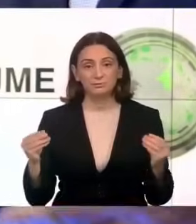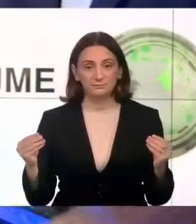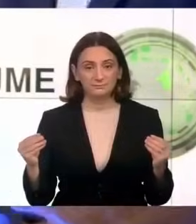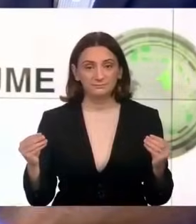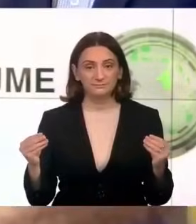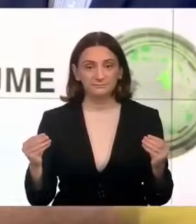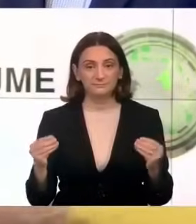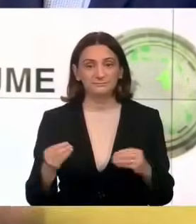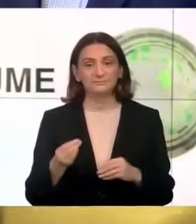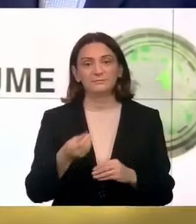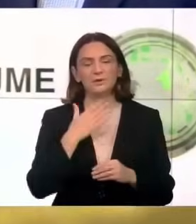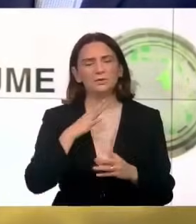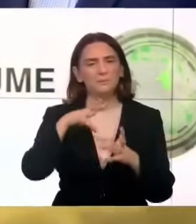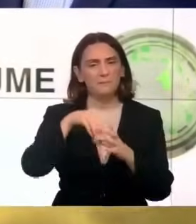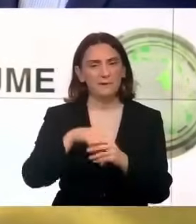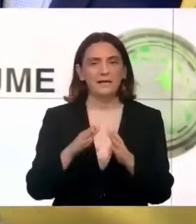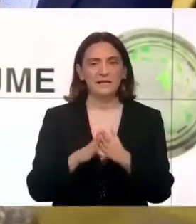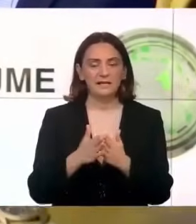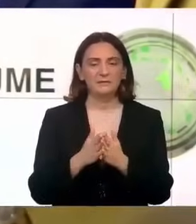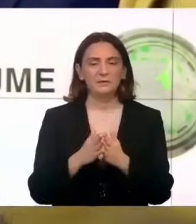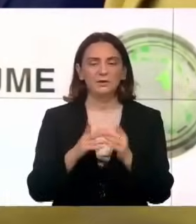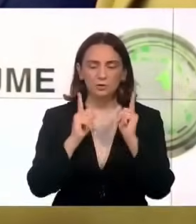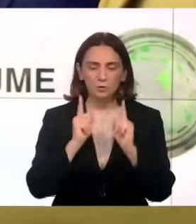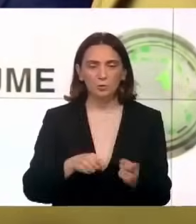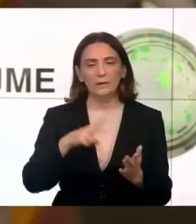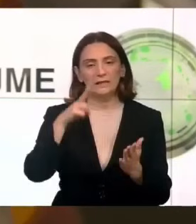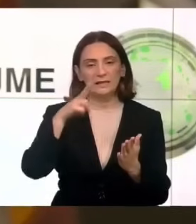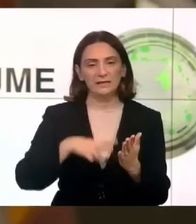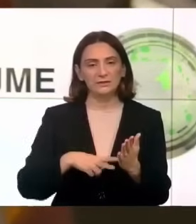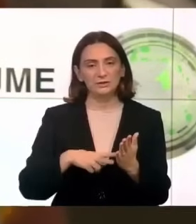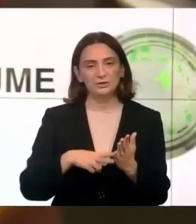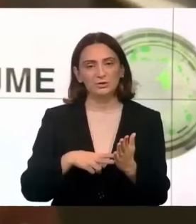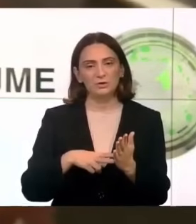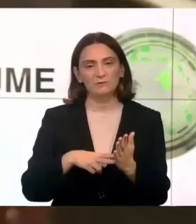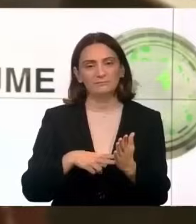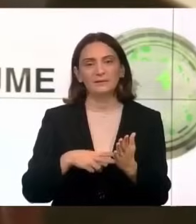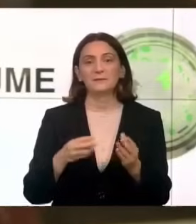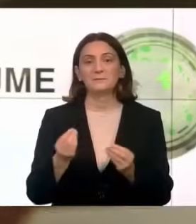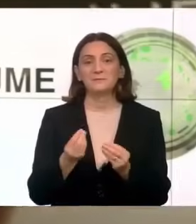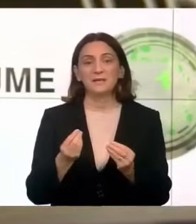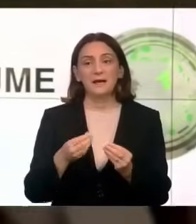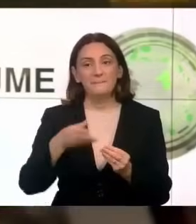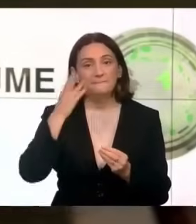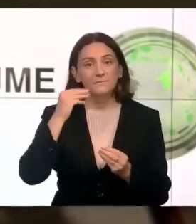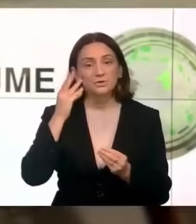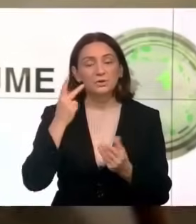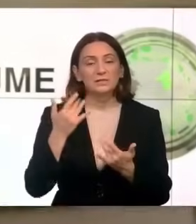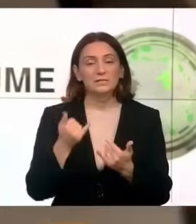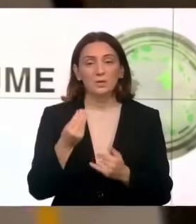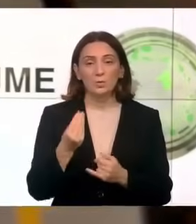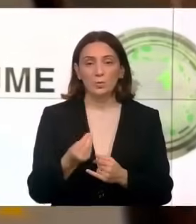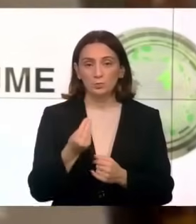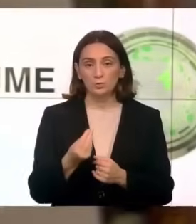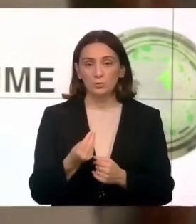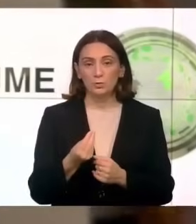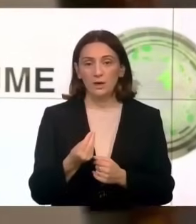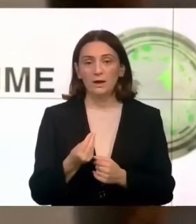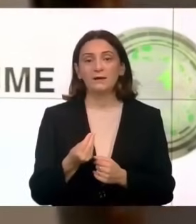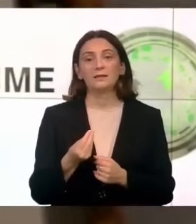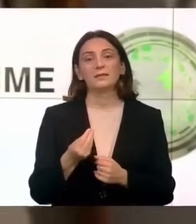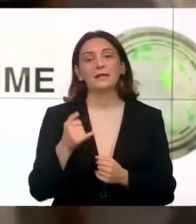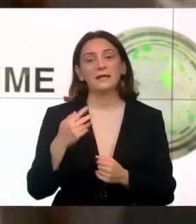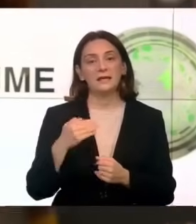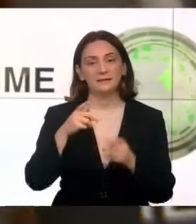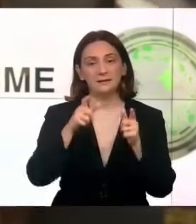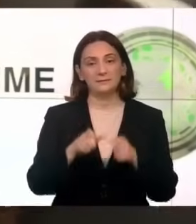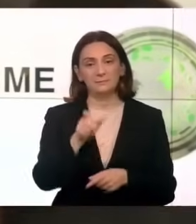tradhtar. Në një përpjekje për të treguar të vërtetën bazuar në faktet e siguruara nga arkivi i gjerë, brenda dhe jashtë vendit.